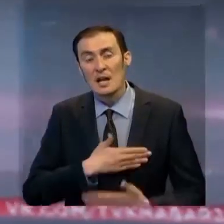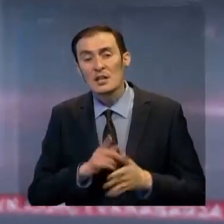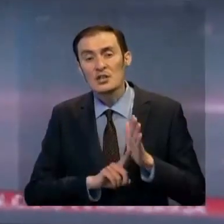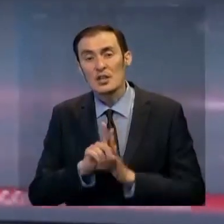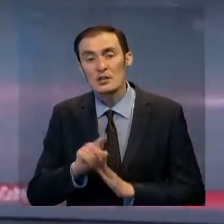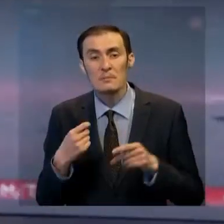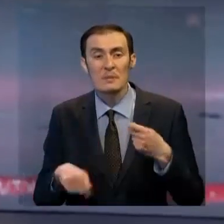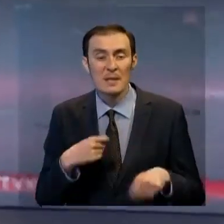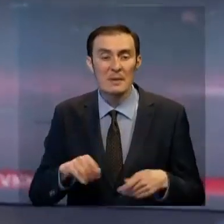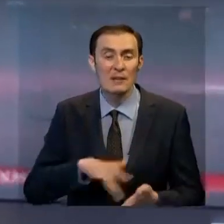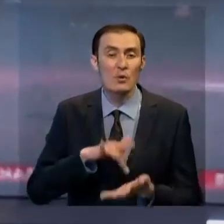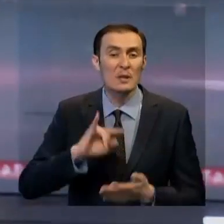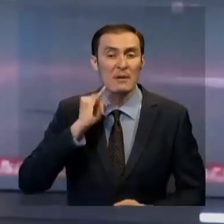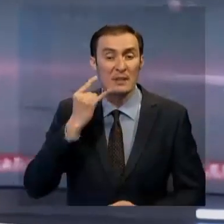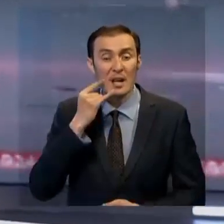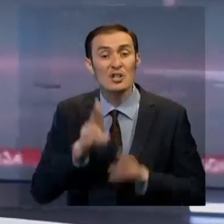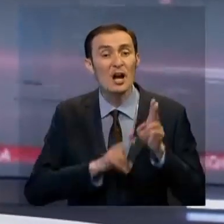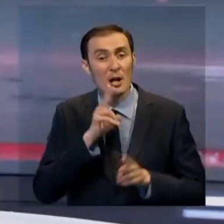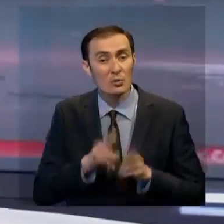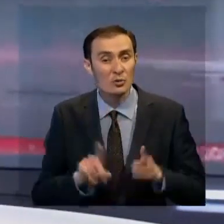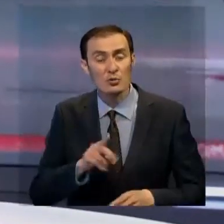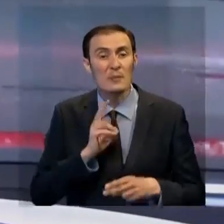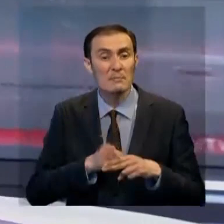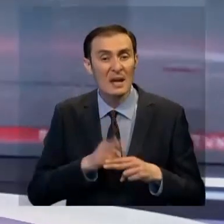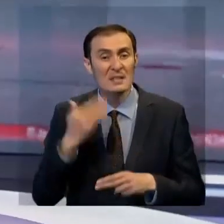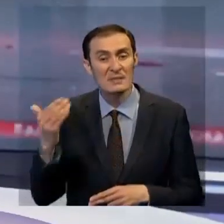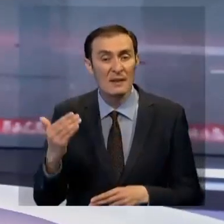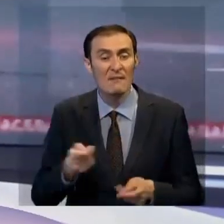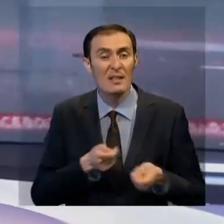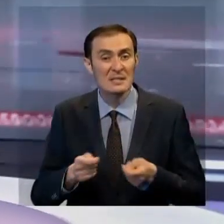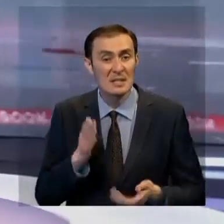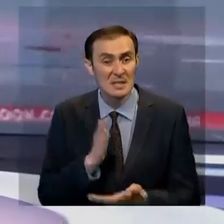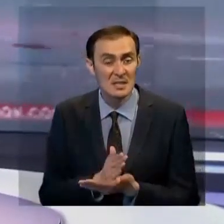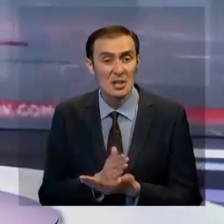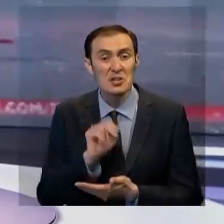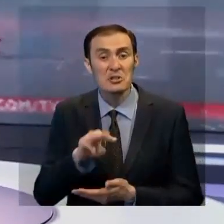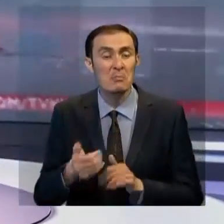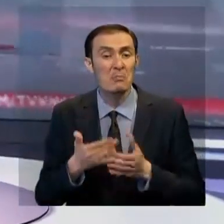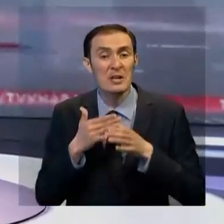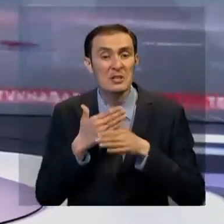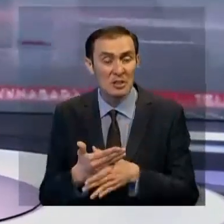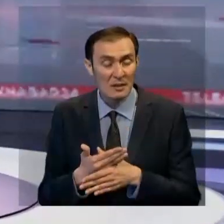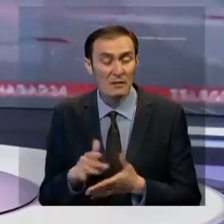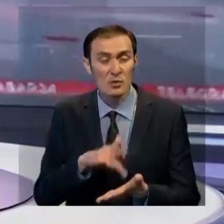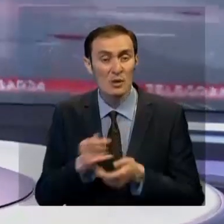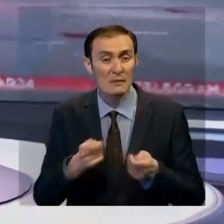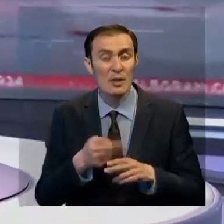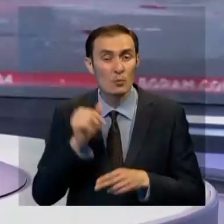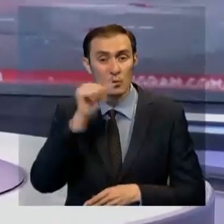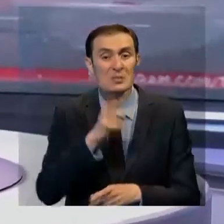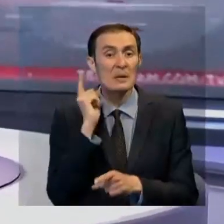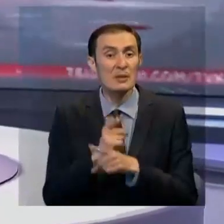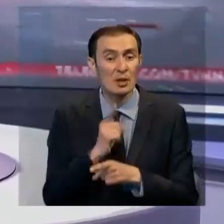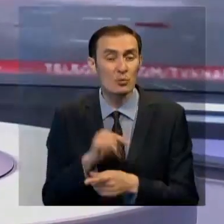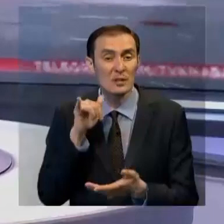Начинающие предприниматели Павлодара жалуются на препятствия со стороны местных властей. Вместо поддержки в городском акимате в этом году